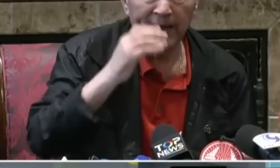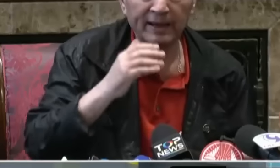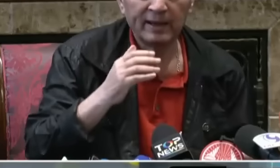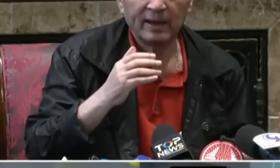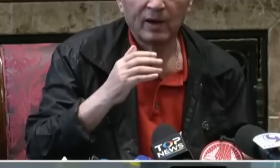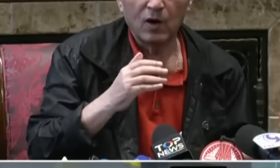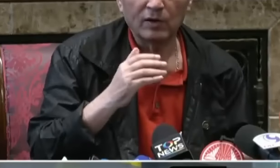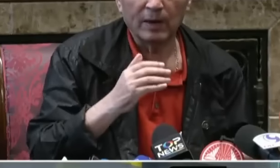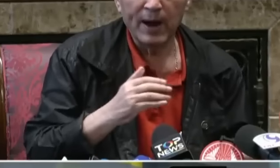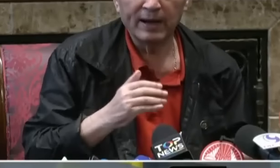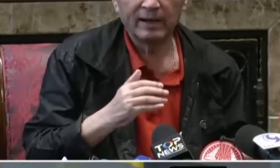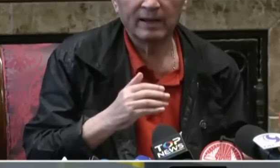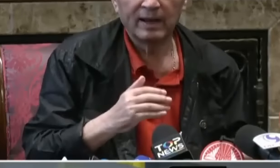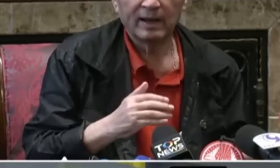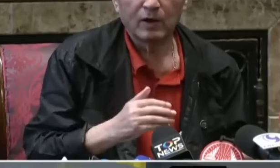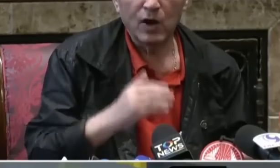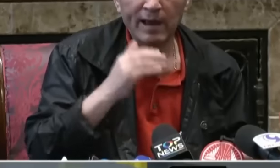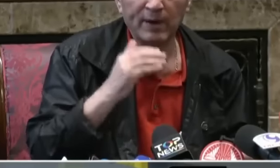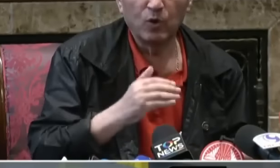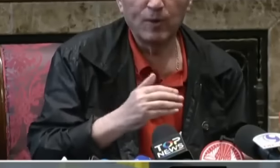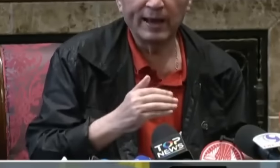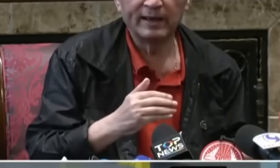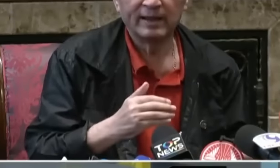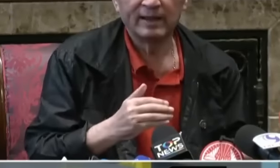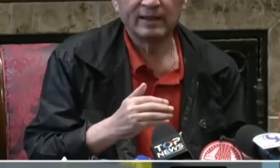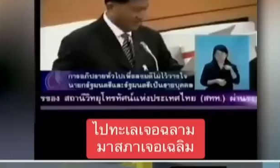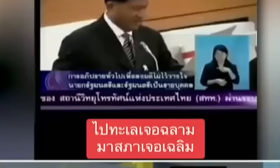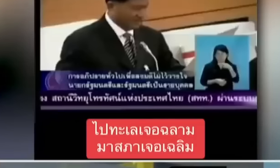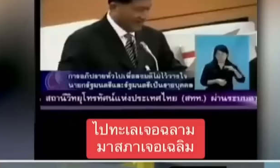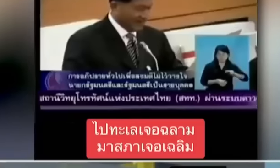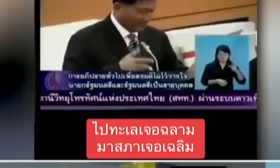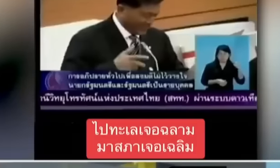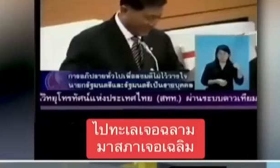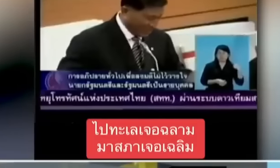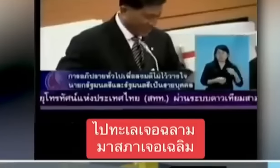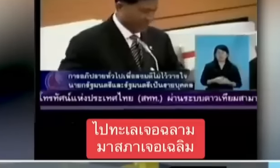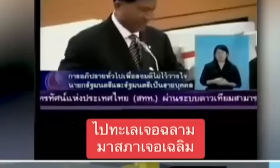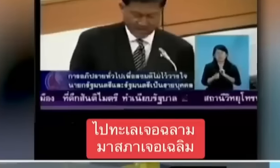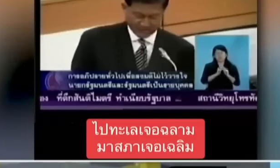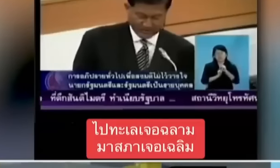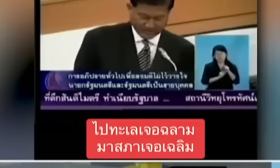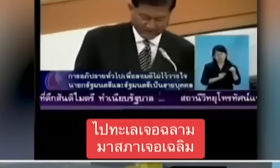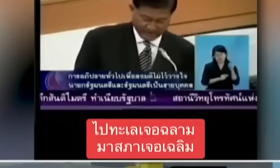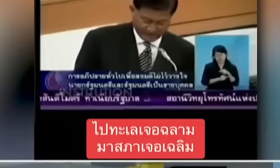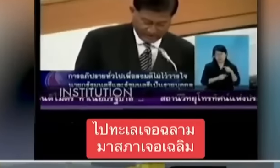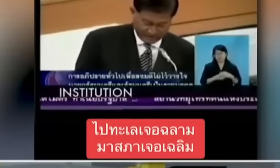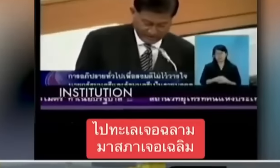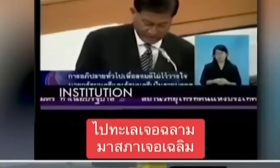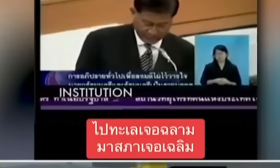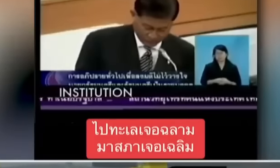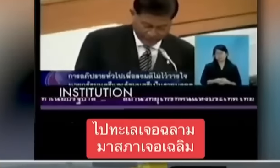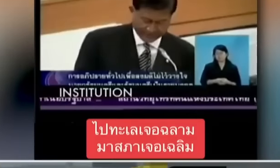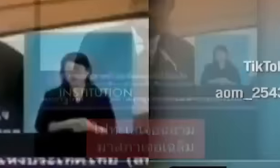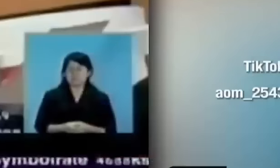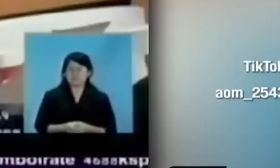ลีลาการเมืองอย่างเมื่อสักครู่นี้เขาถึงเรียกว่าเป็ดเหลิม เป็ดเหลิม แล้วเป็ดเหลิมเนี่ยคุณเฉลิมเนี่ยเอาไปพูดในสภาด้ว